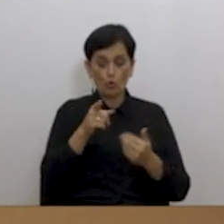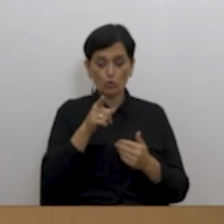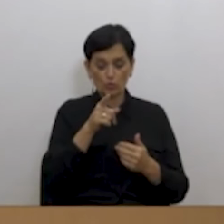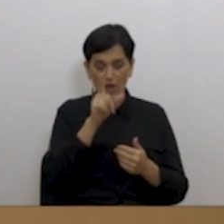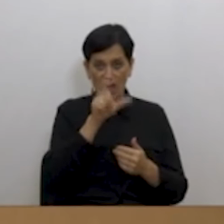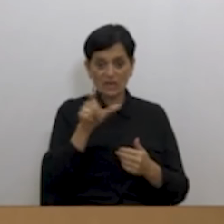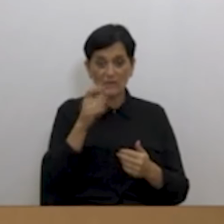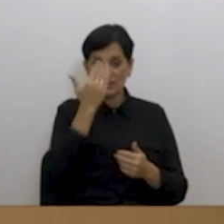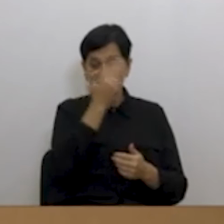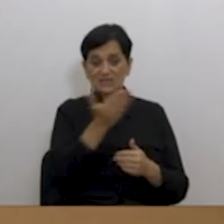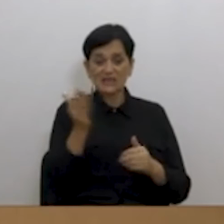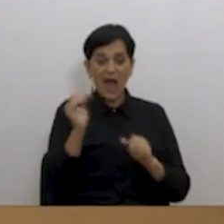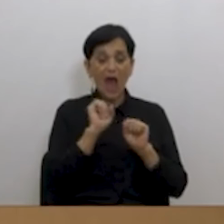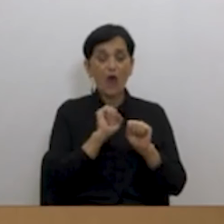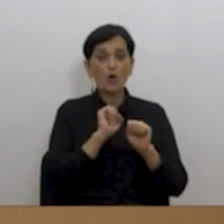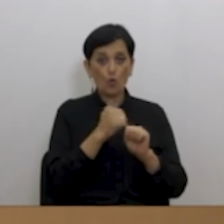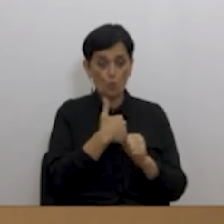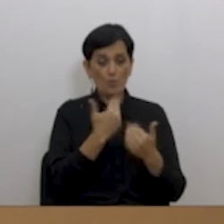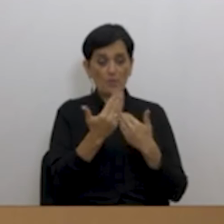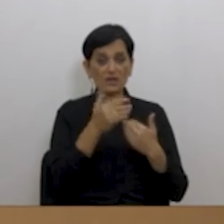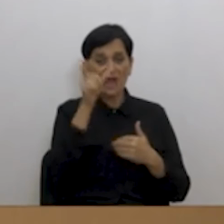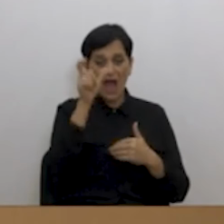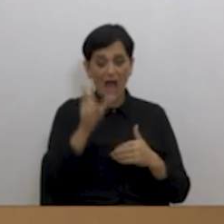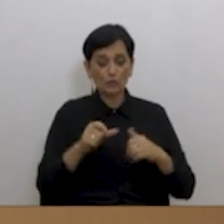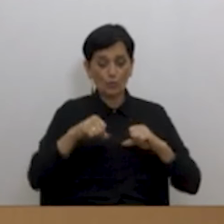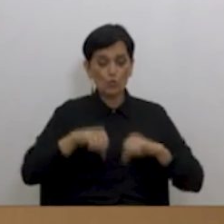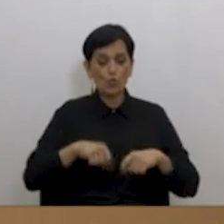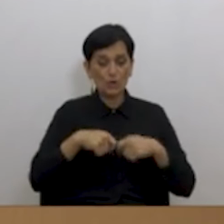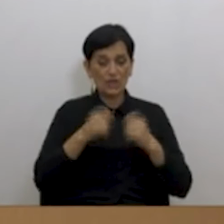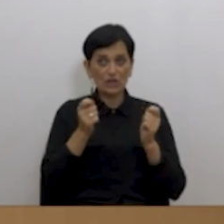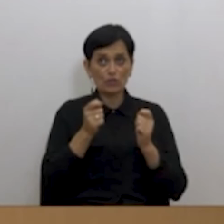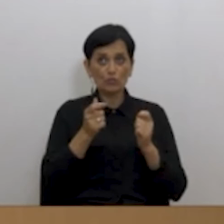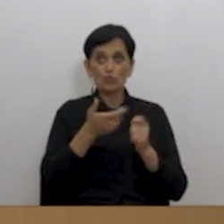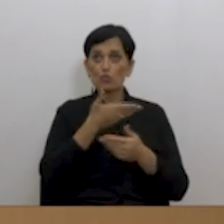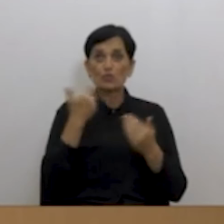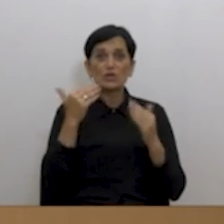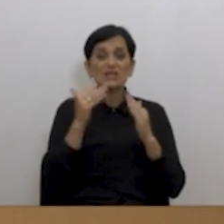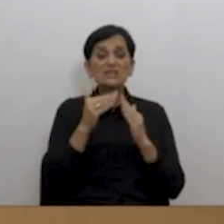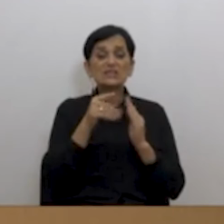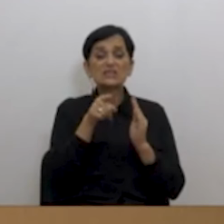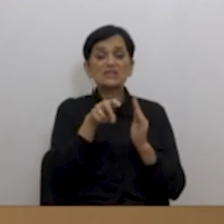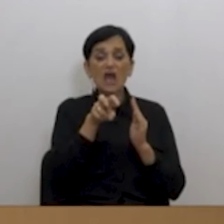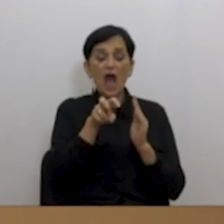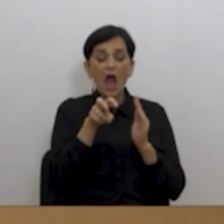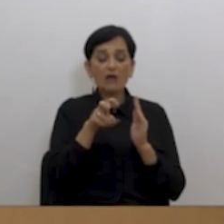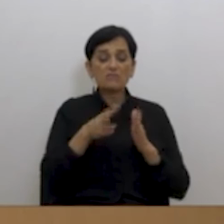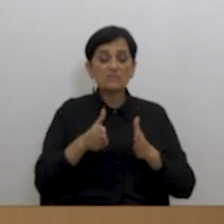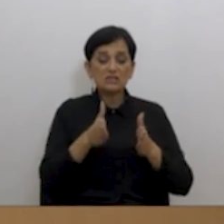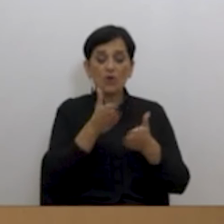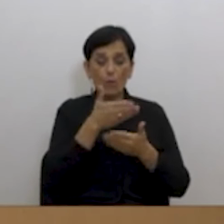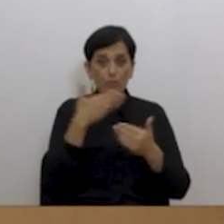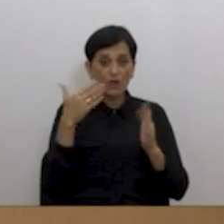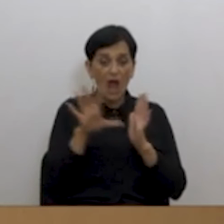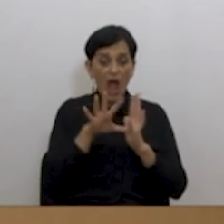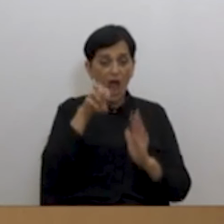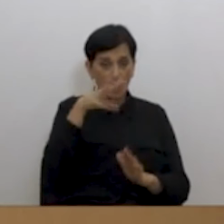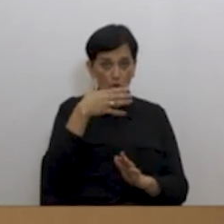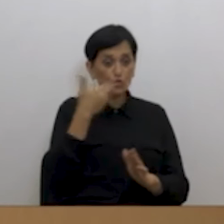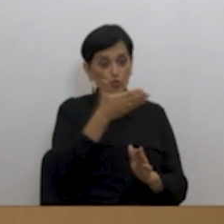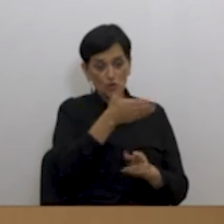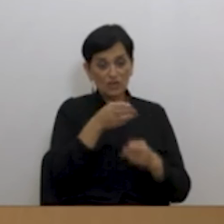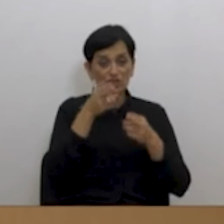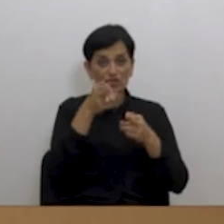დამცველსაც. აქ ირღვევა ადამიანის უფლებები, რომლებსაც არ აქვთ სახლამდე მისასვლელი გზა და ელექტროენერგია. ჩადით იქ, ოღონ